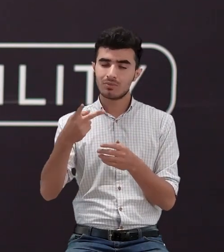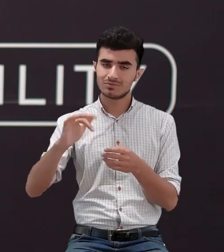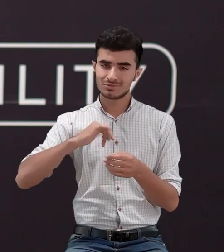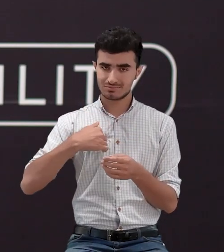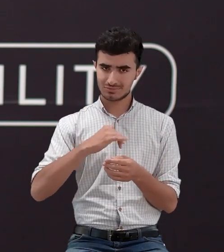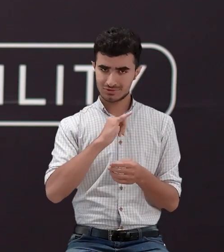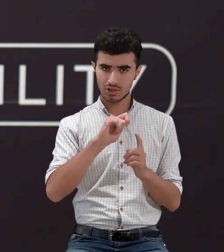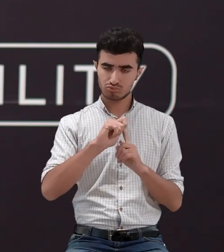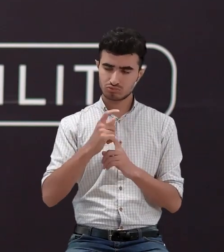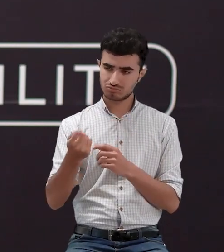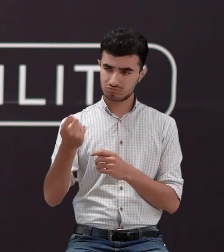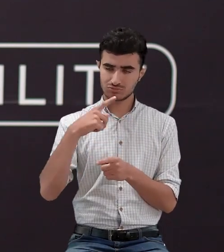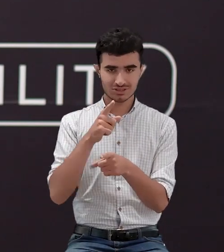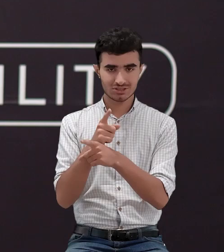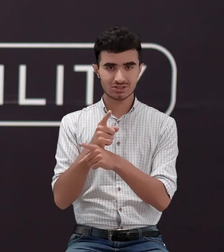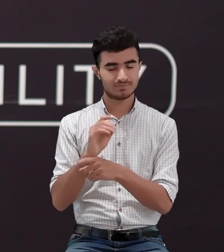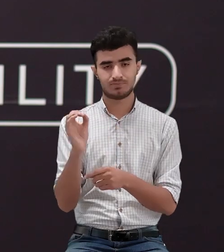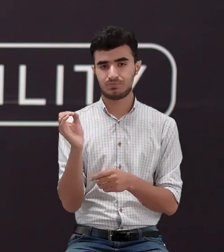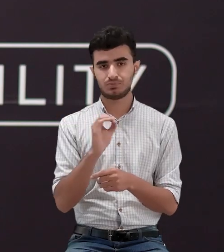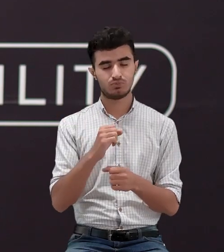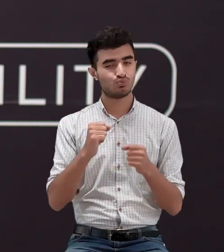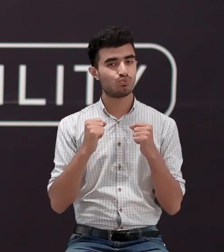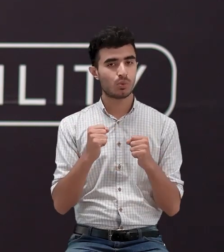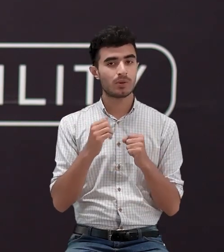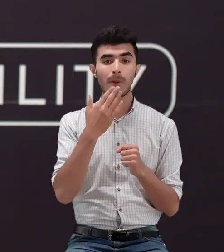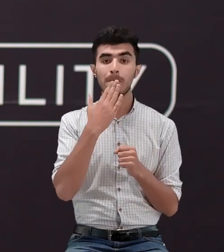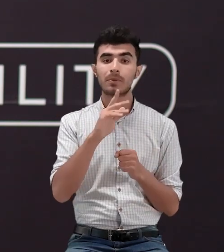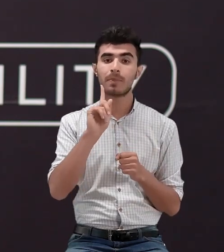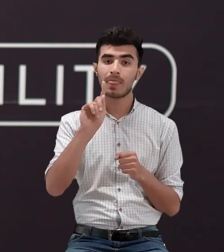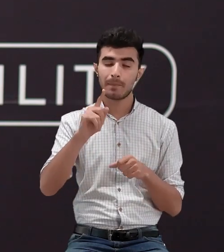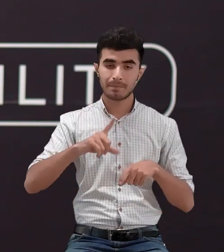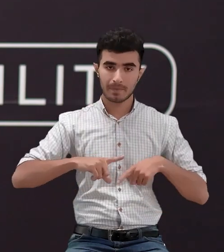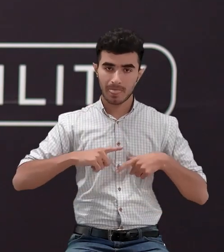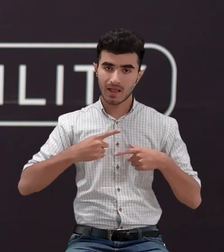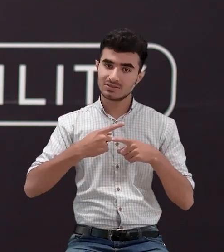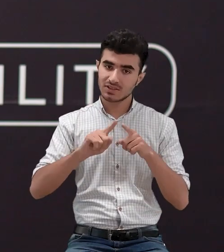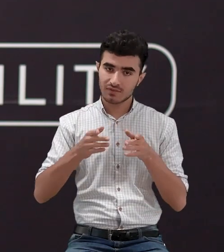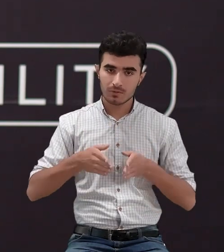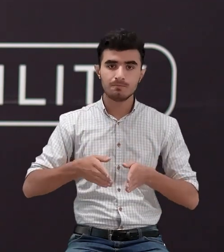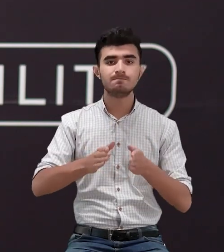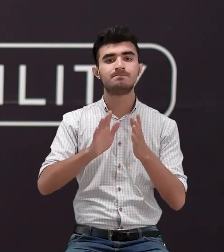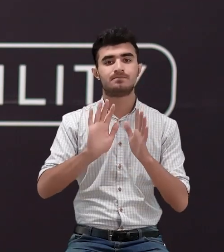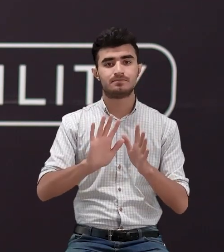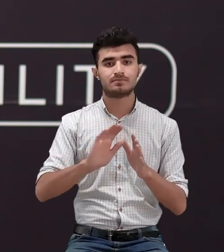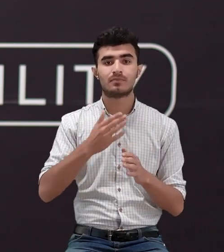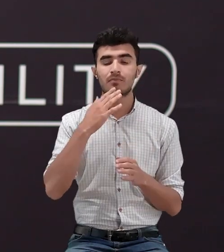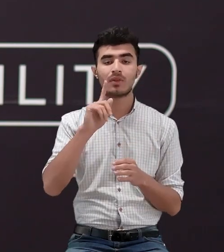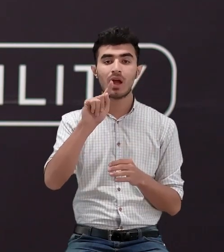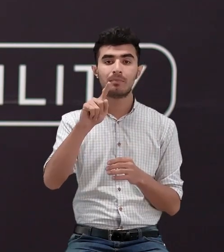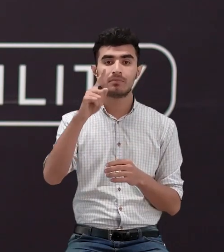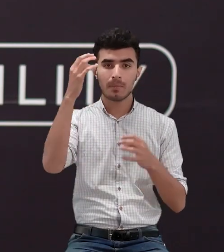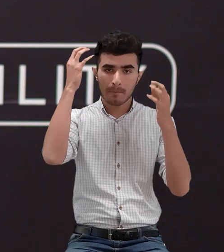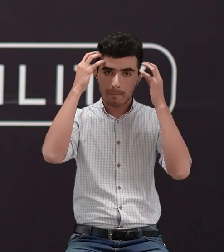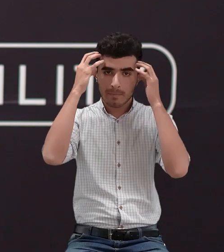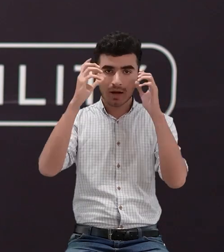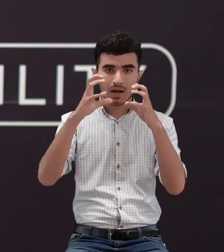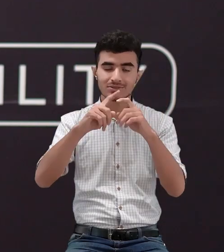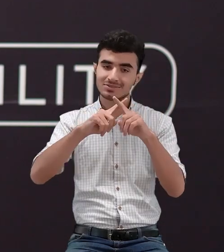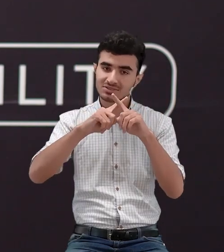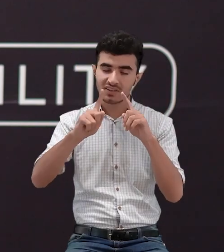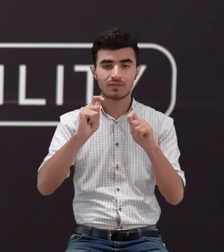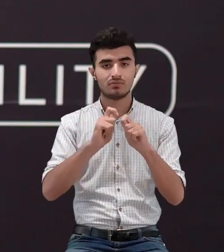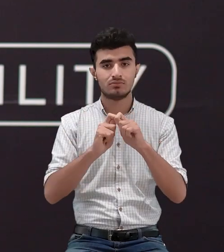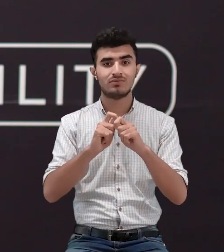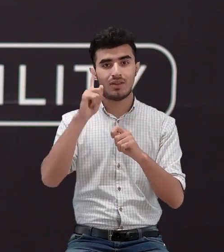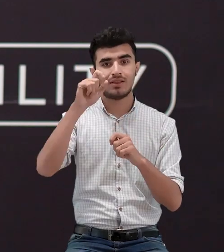के अपनी तरह कर दें. क्योंकि जैसे मैंने कहा, ये एक न्यूरोलॉजिकल डिफरेंस है. उस बच्चे की ब्रेन अल्लाह ने बनाई ही फ़र्क है